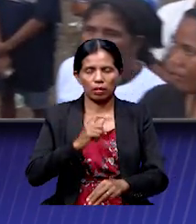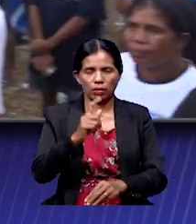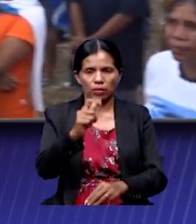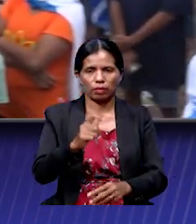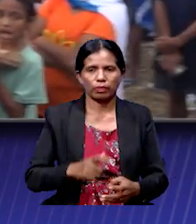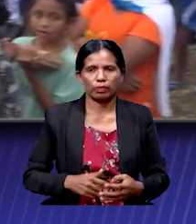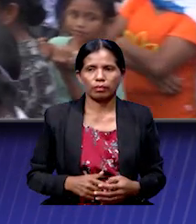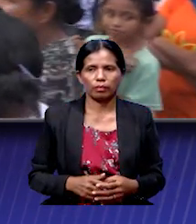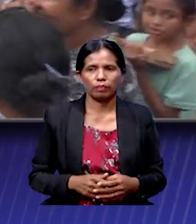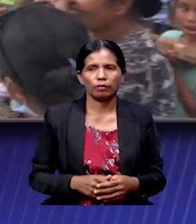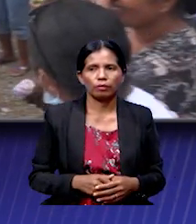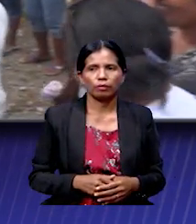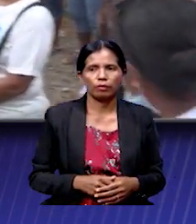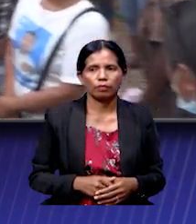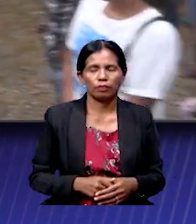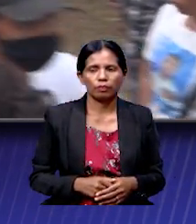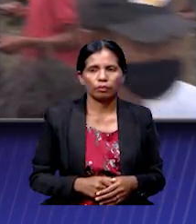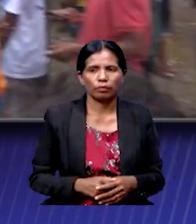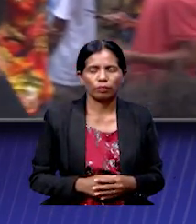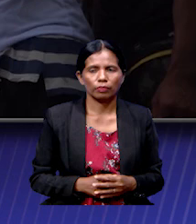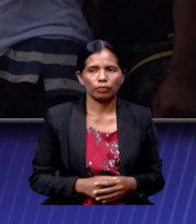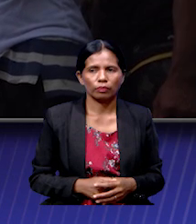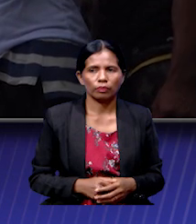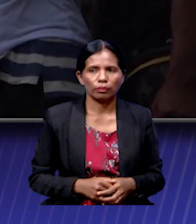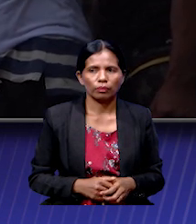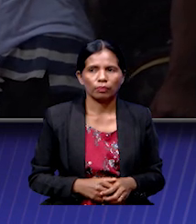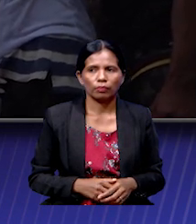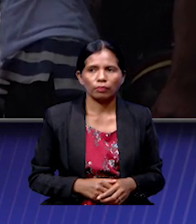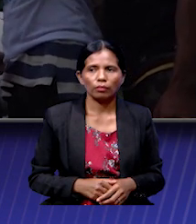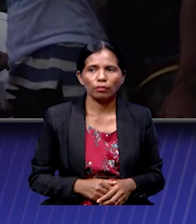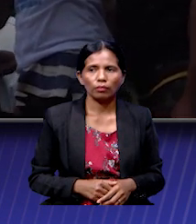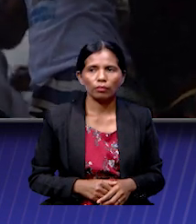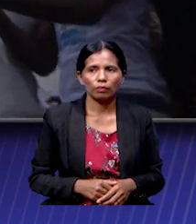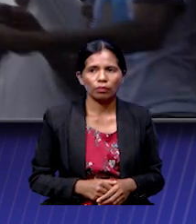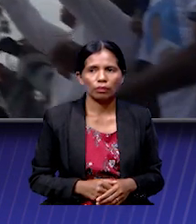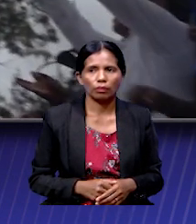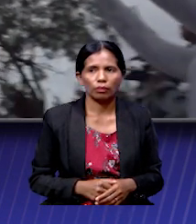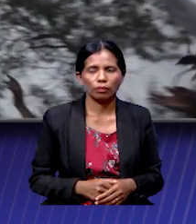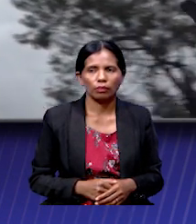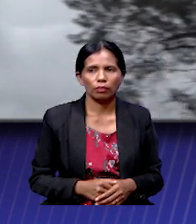Agustin da Costa, Tito Silva, ZMN.